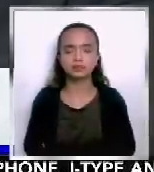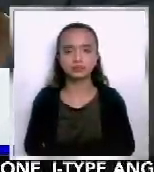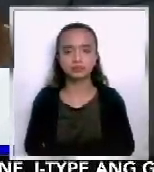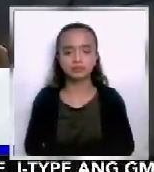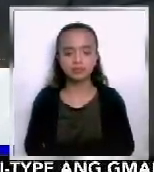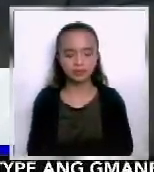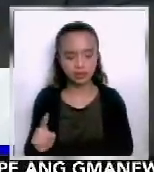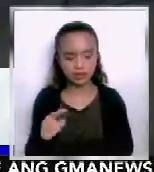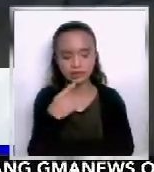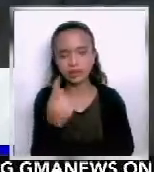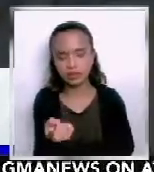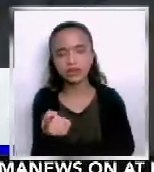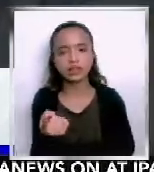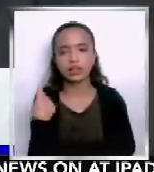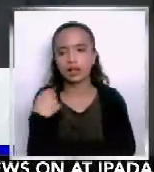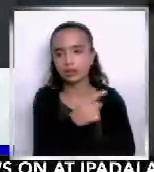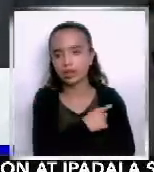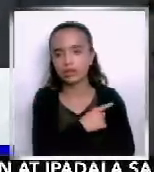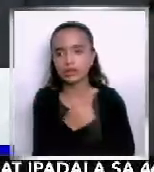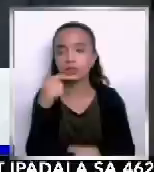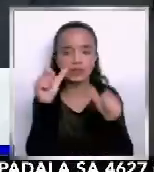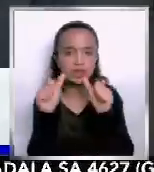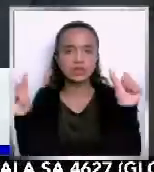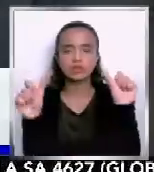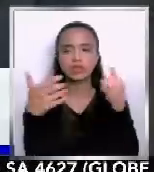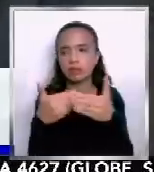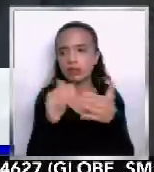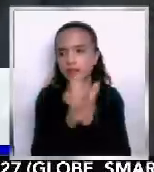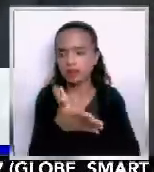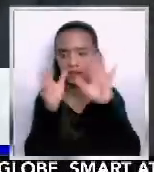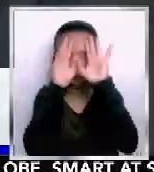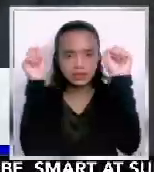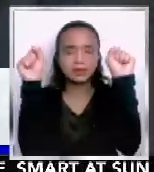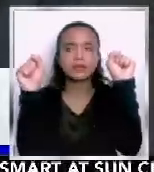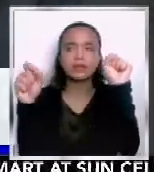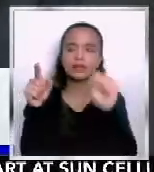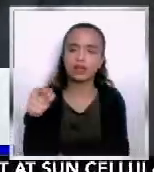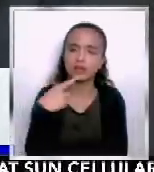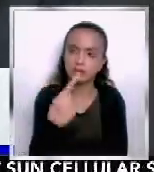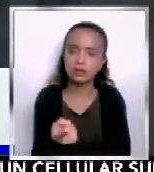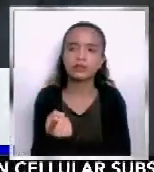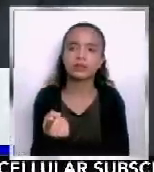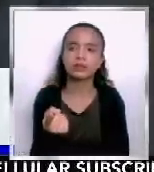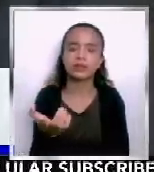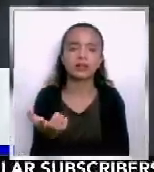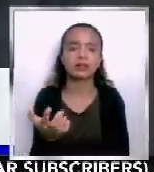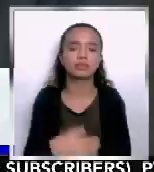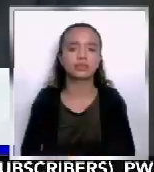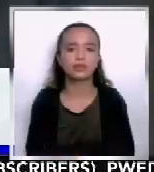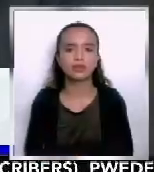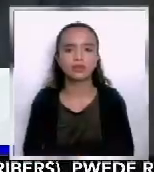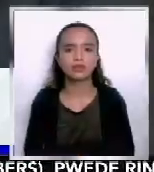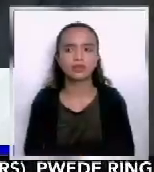As pronounced by our presumptive president, he stated that he will